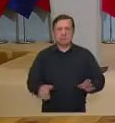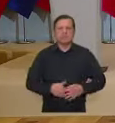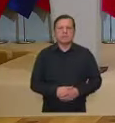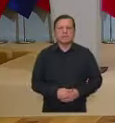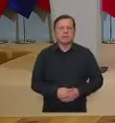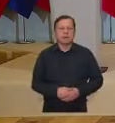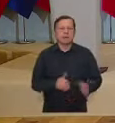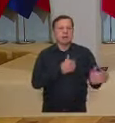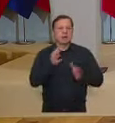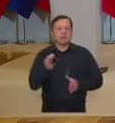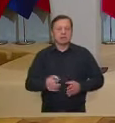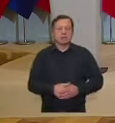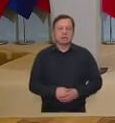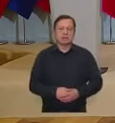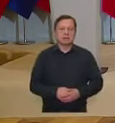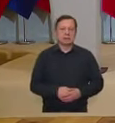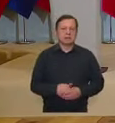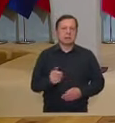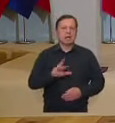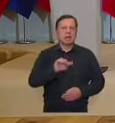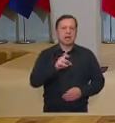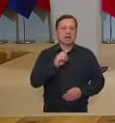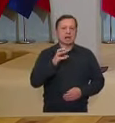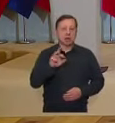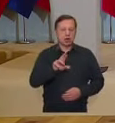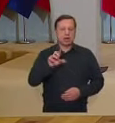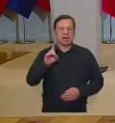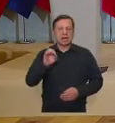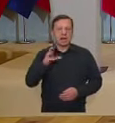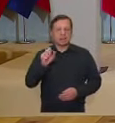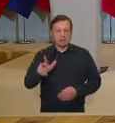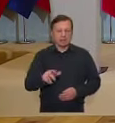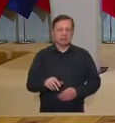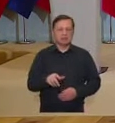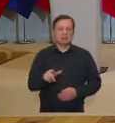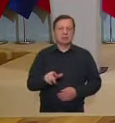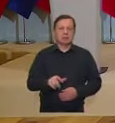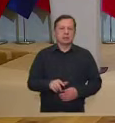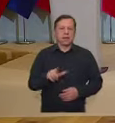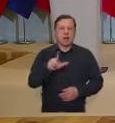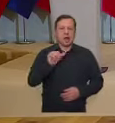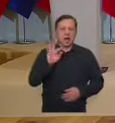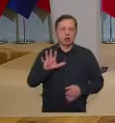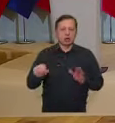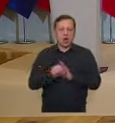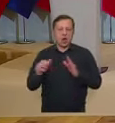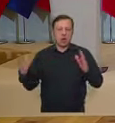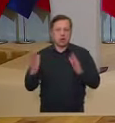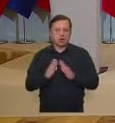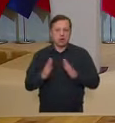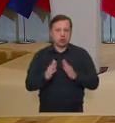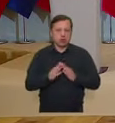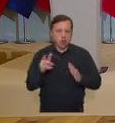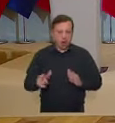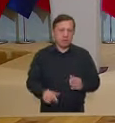pytanie. Pytanie redaktora Piotra Drabika z Radia Z. Czy akcja Lot do domu mogła być zorganizowana bez kosztów